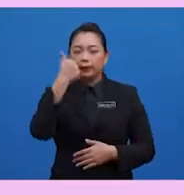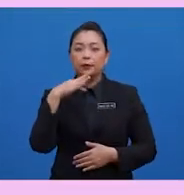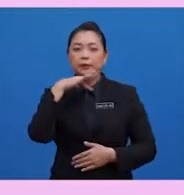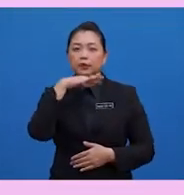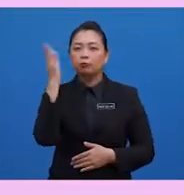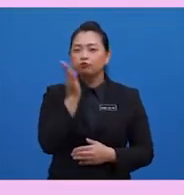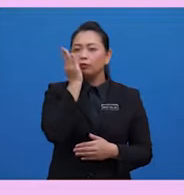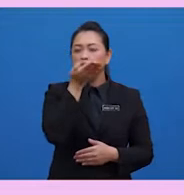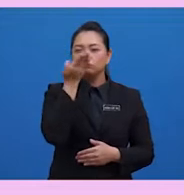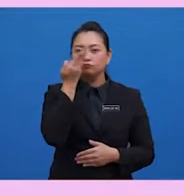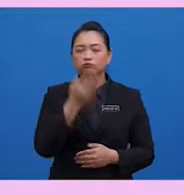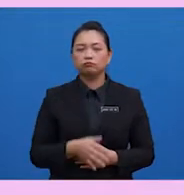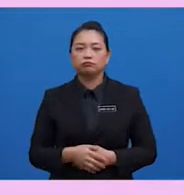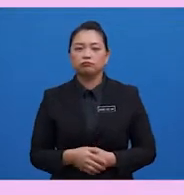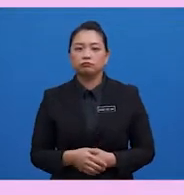pencemaran bau.